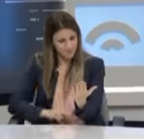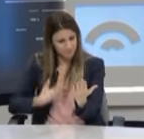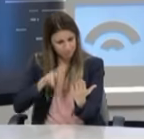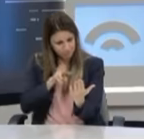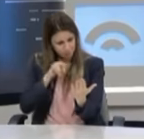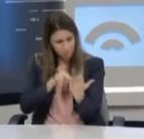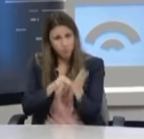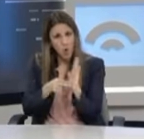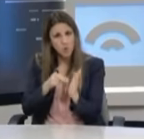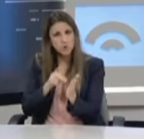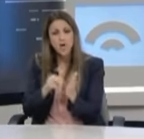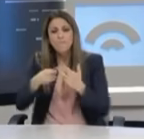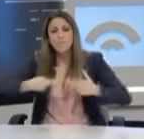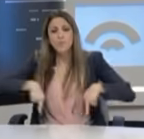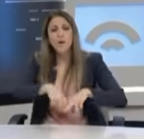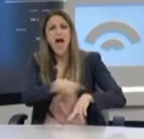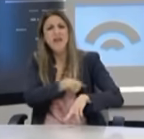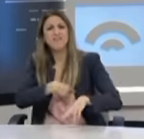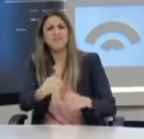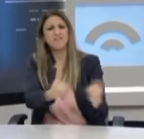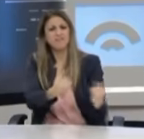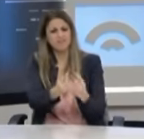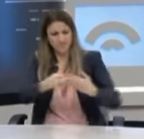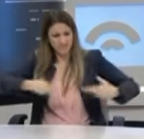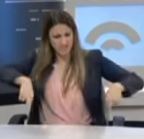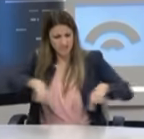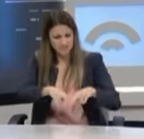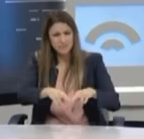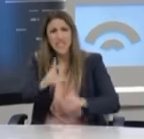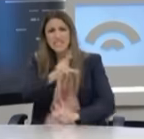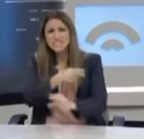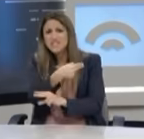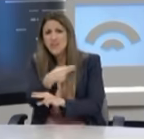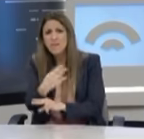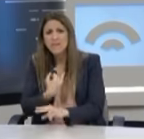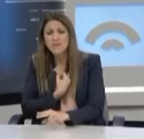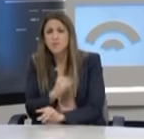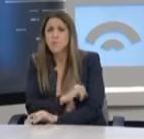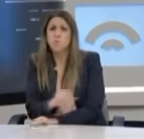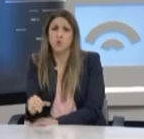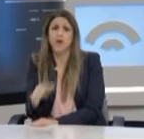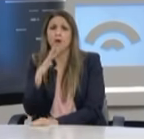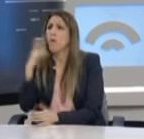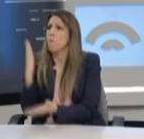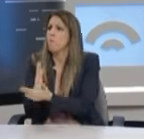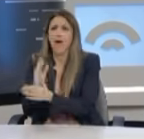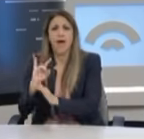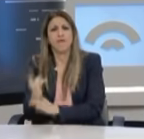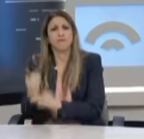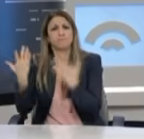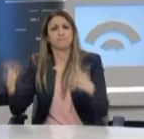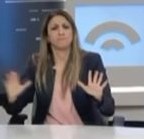τα πρακτικά από το Συμβούλιο Πολιτικών Αρχηγών, θα διαπιστώσετε ότι το ζήτημα γλώσσας και ταυτότητας δεν το συζητήσετε ποτέ. Ήταν κλεισμένο από την πρώτη